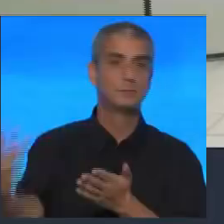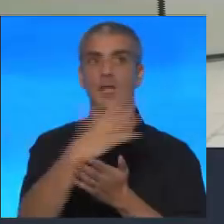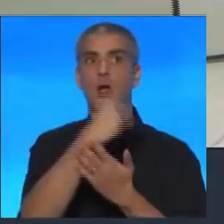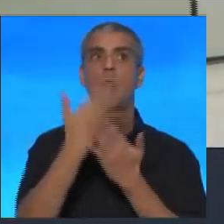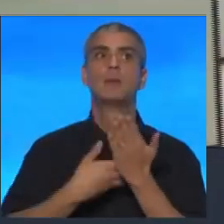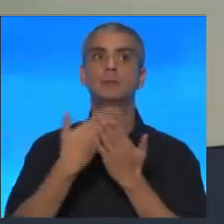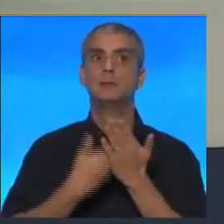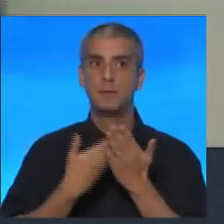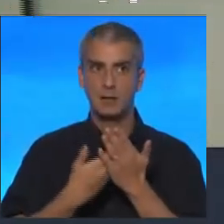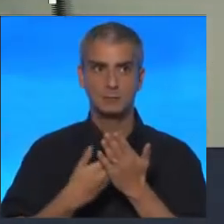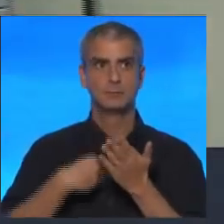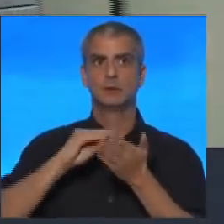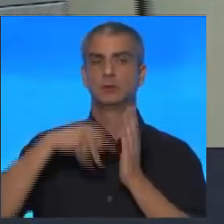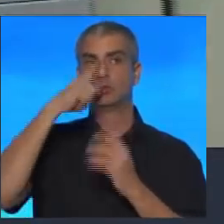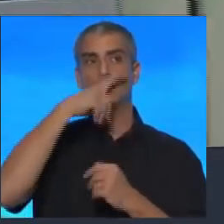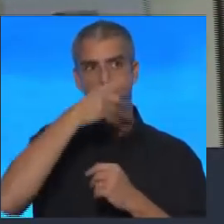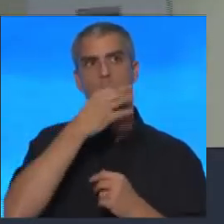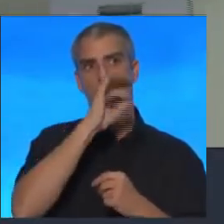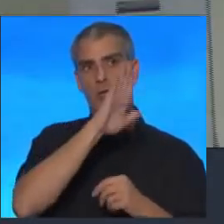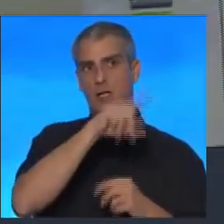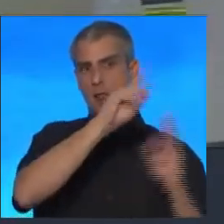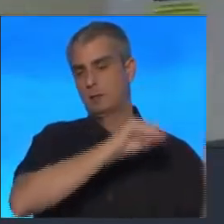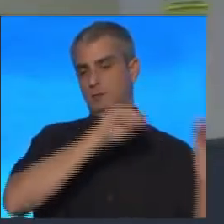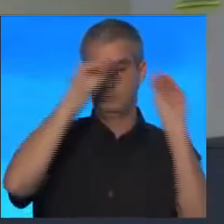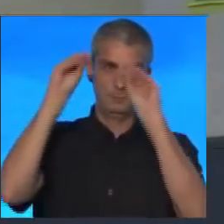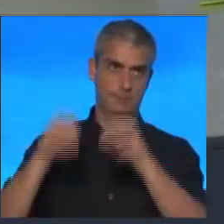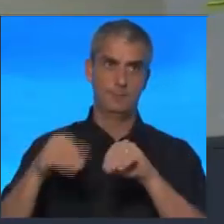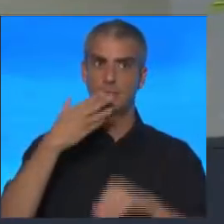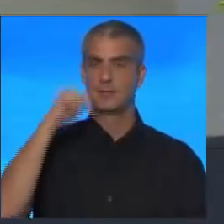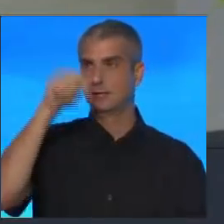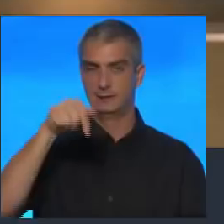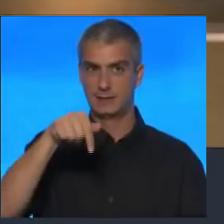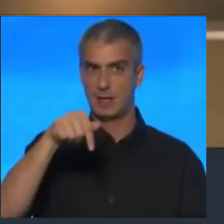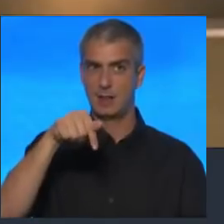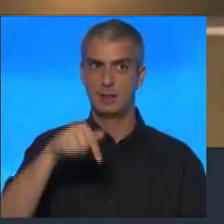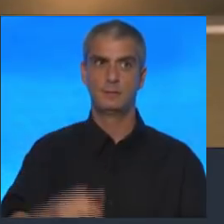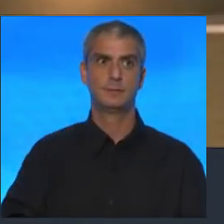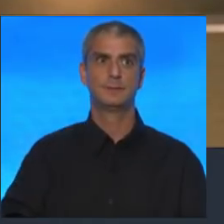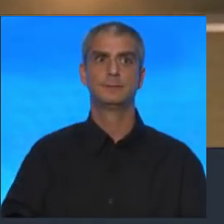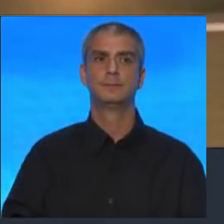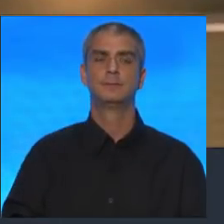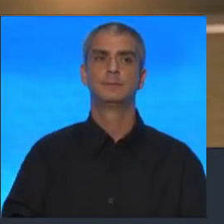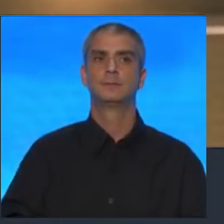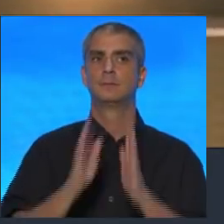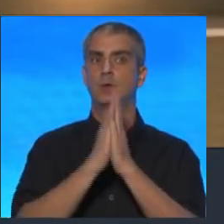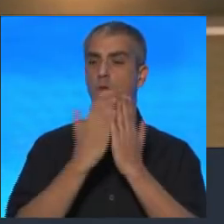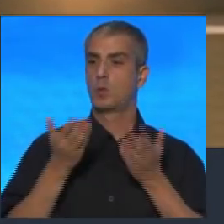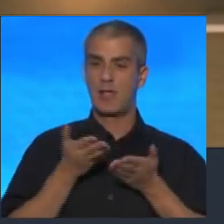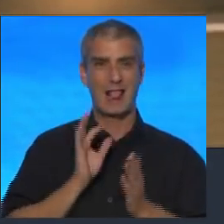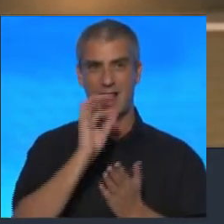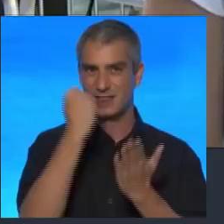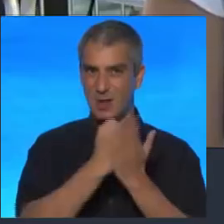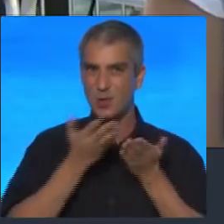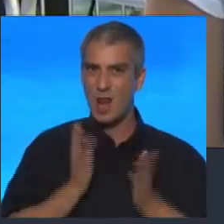документы. Это разрешение отца, что детям можно проживать в Израиле. Это их